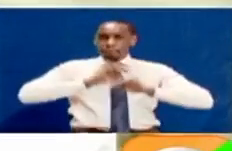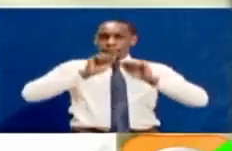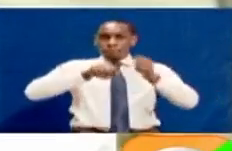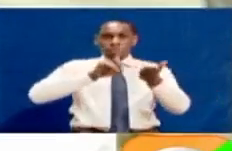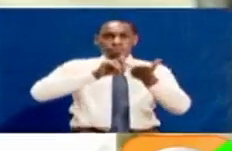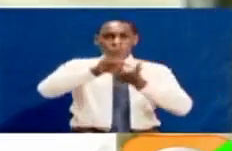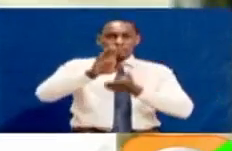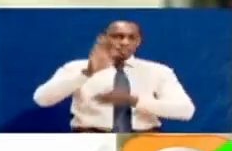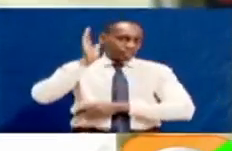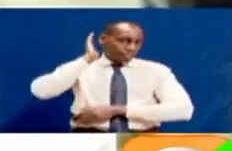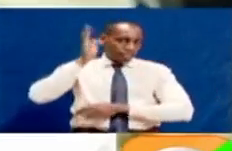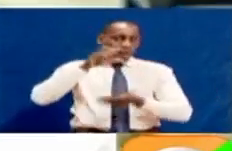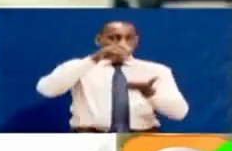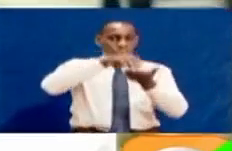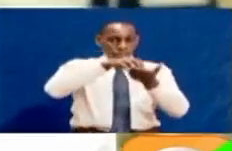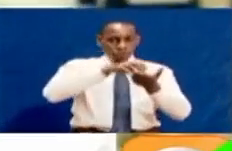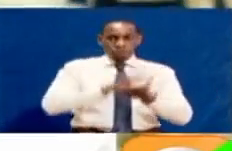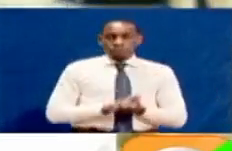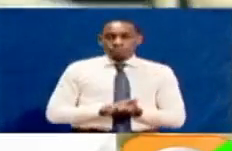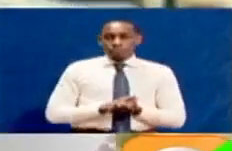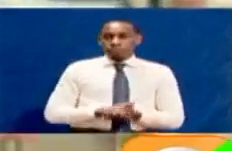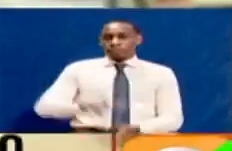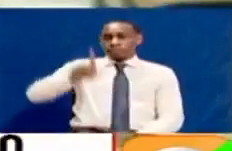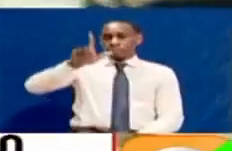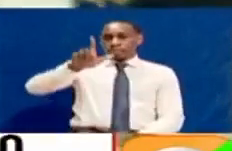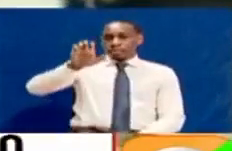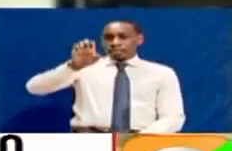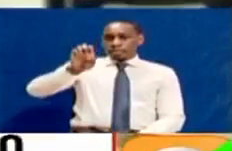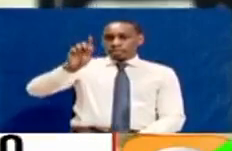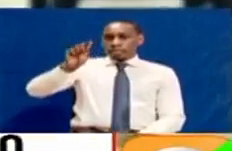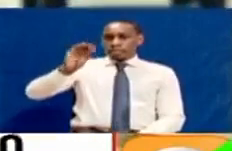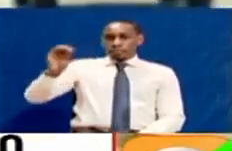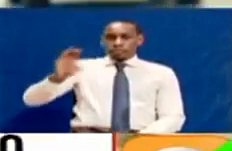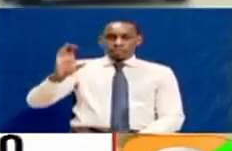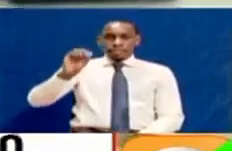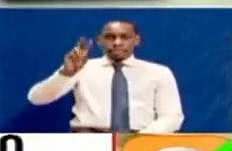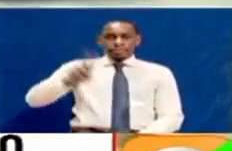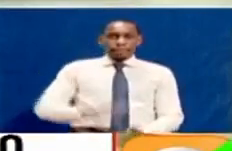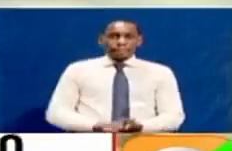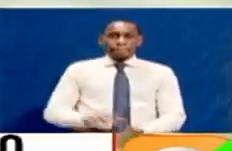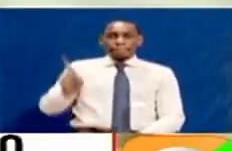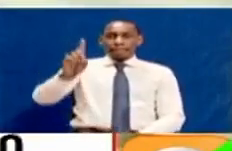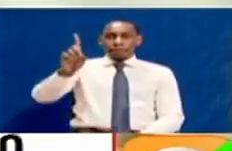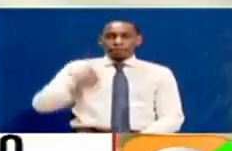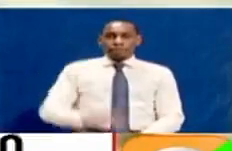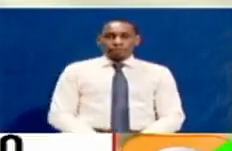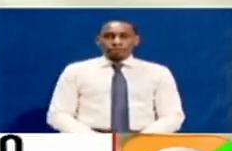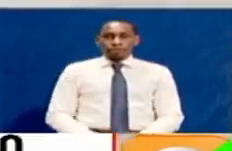za kumuondoa Duale kutoka ofisini. Stephen Letor, Runinga ya Citizen, Nairobi.